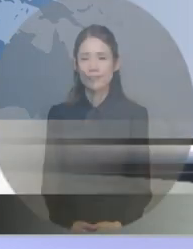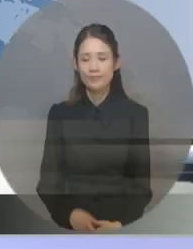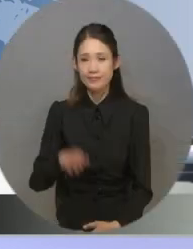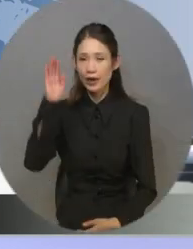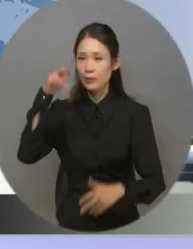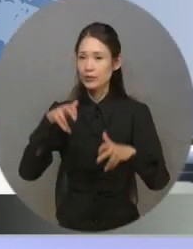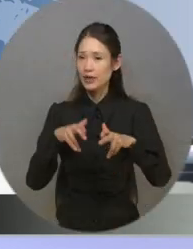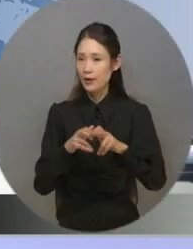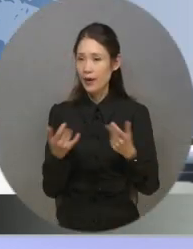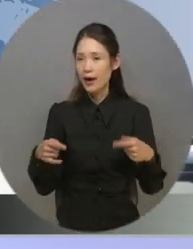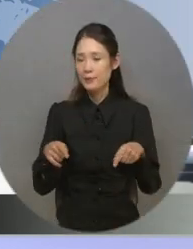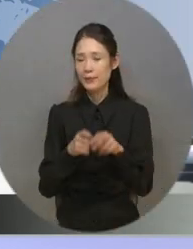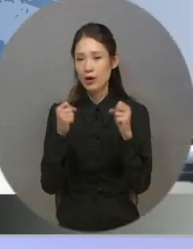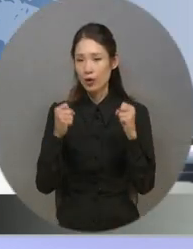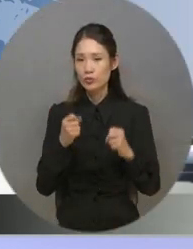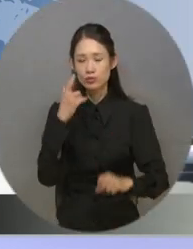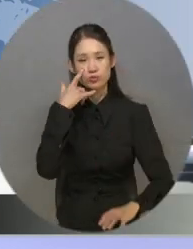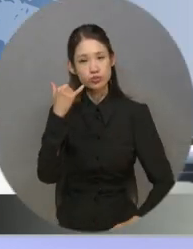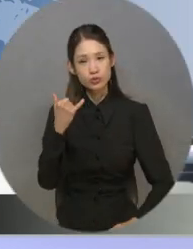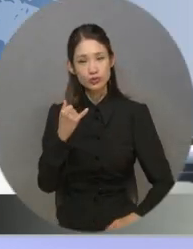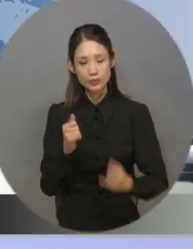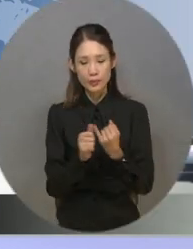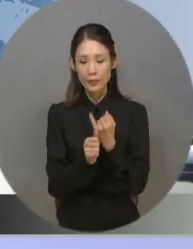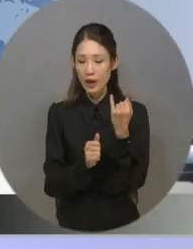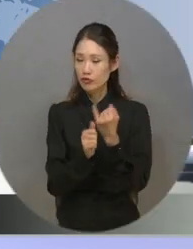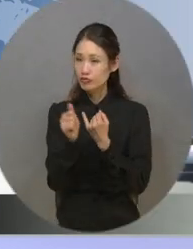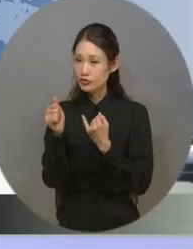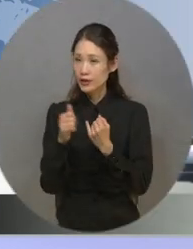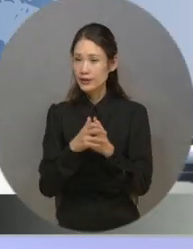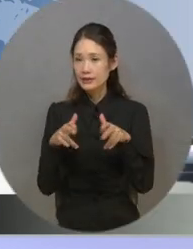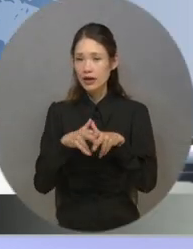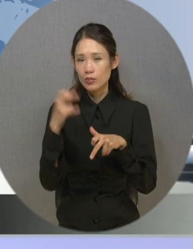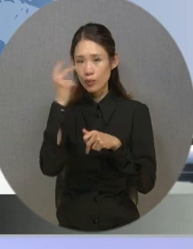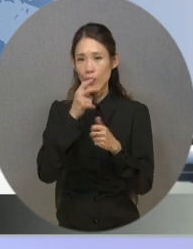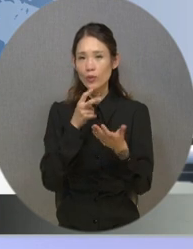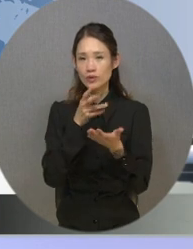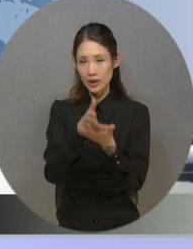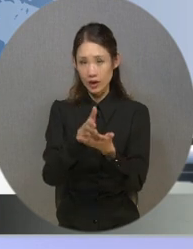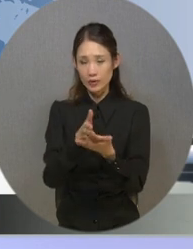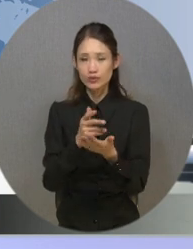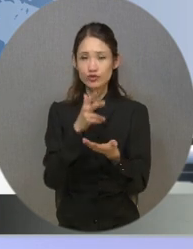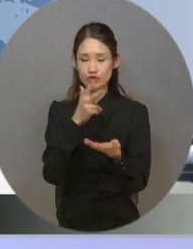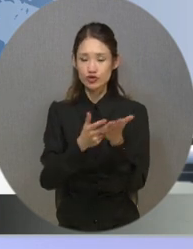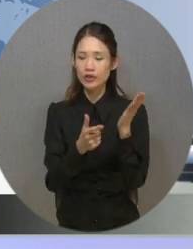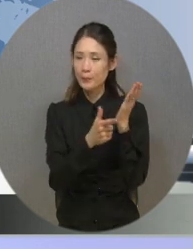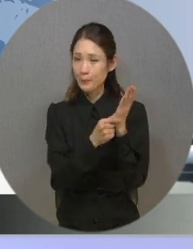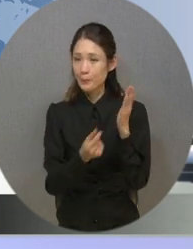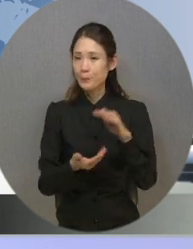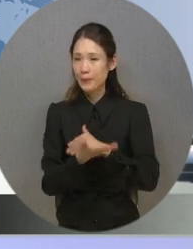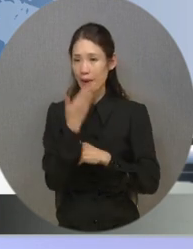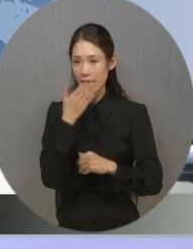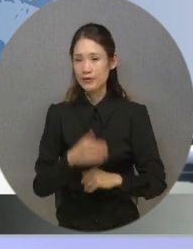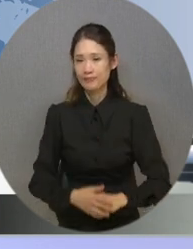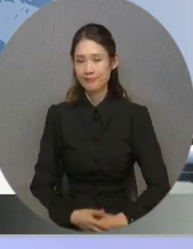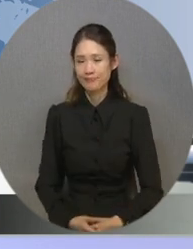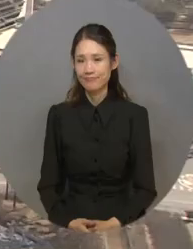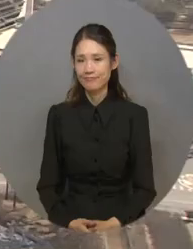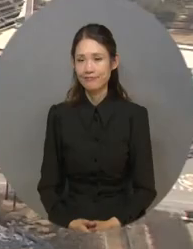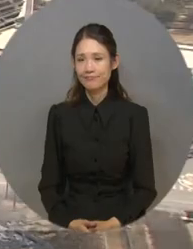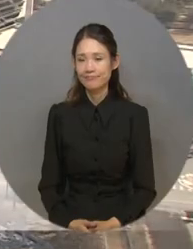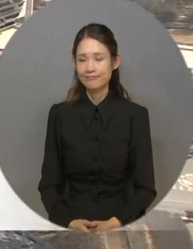앞으로 장애인과 함께 거주하는 부모의 배우자도 장애인 보호자용 주차증을 발급받을 수 있게 됩니다